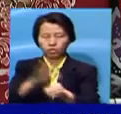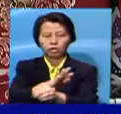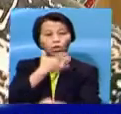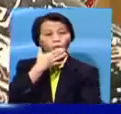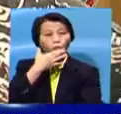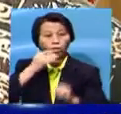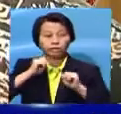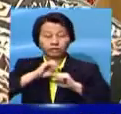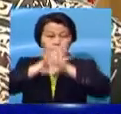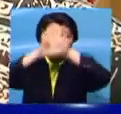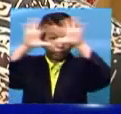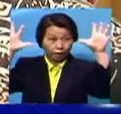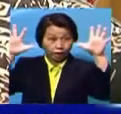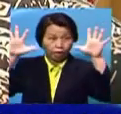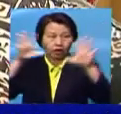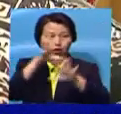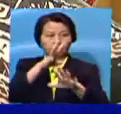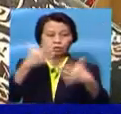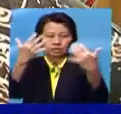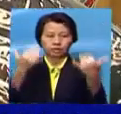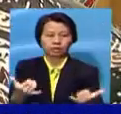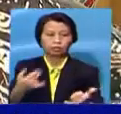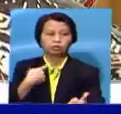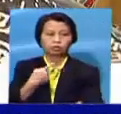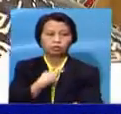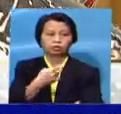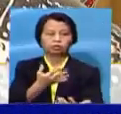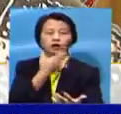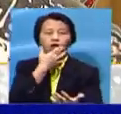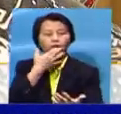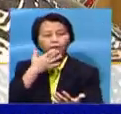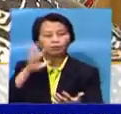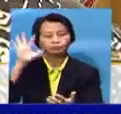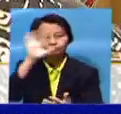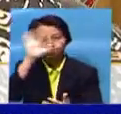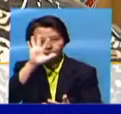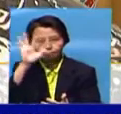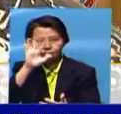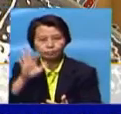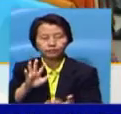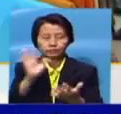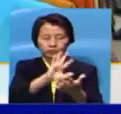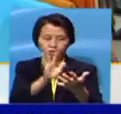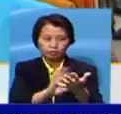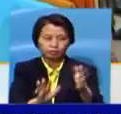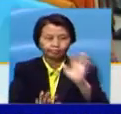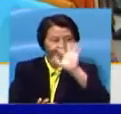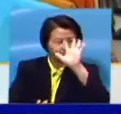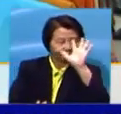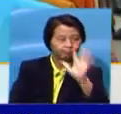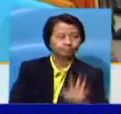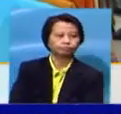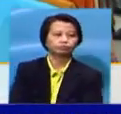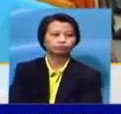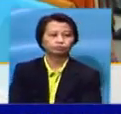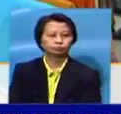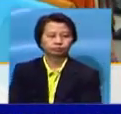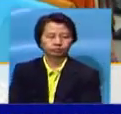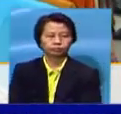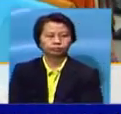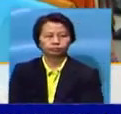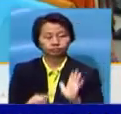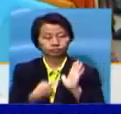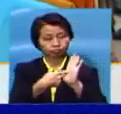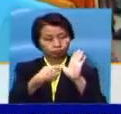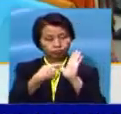garang-garang tapi di gaya warisan sekarang ni kita buat warna ter pester corak apa corak abstrak antara koleksi-koleksi yang akan kita